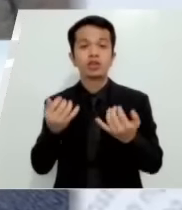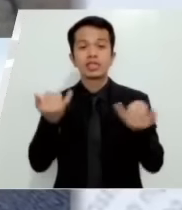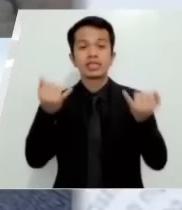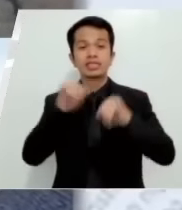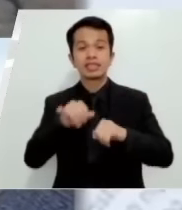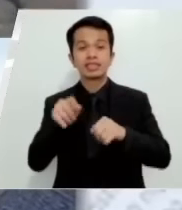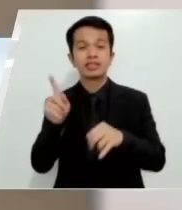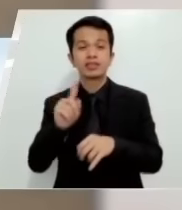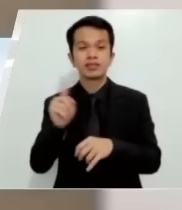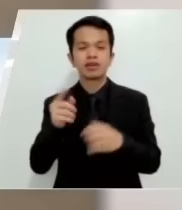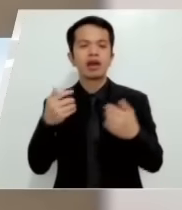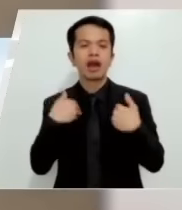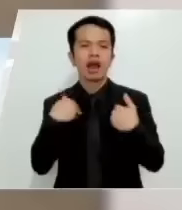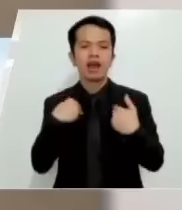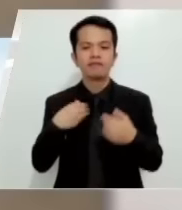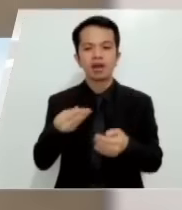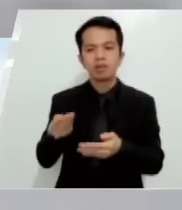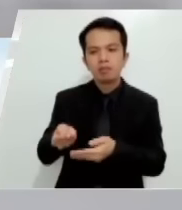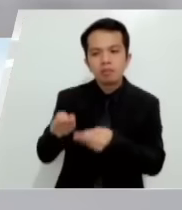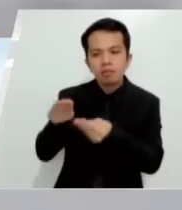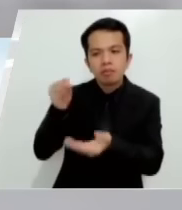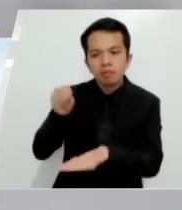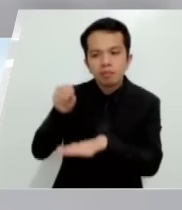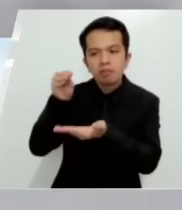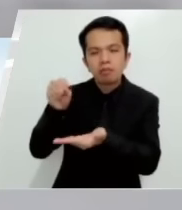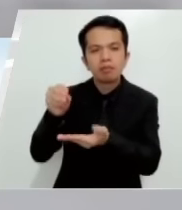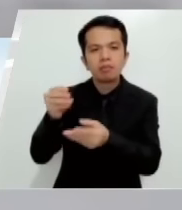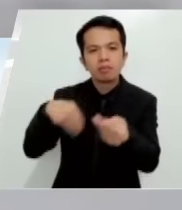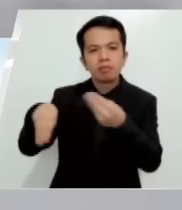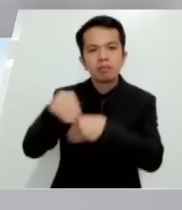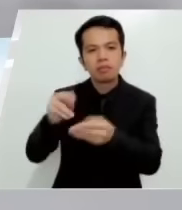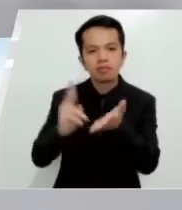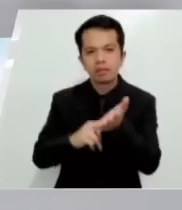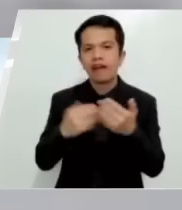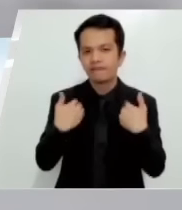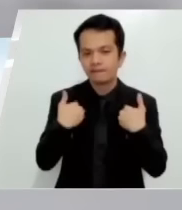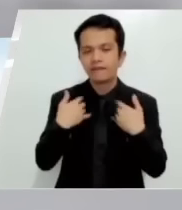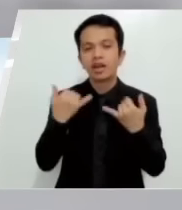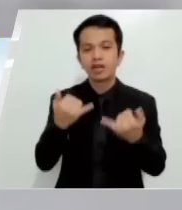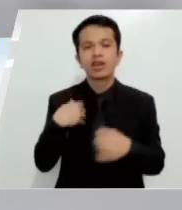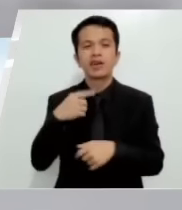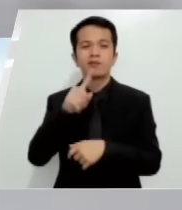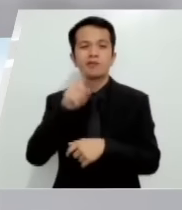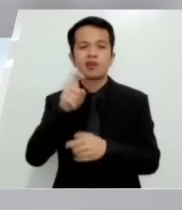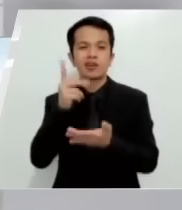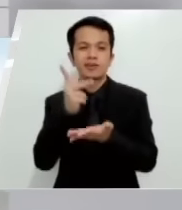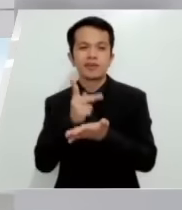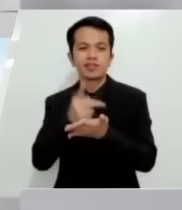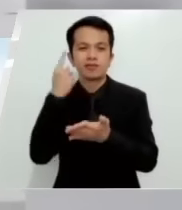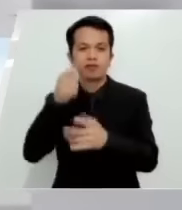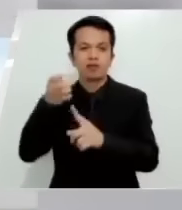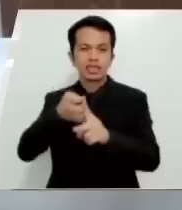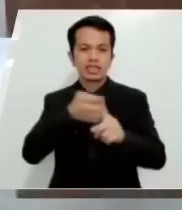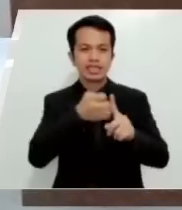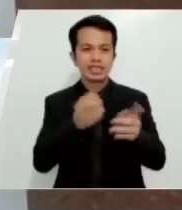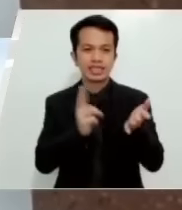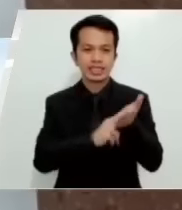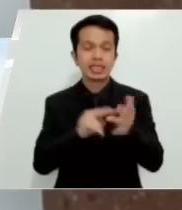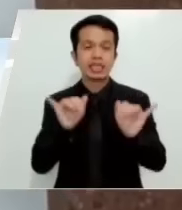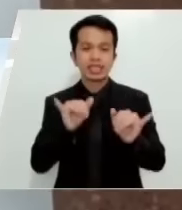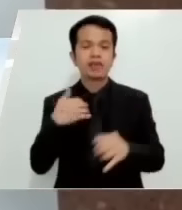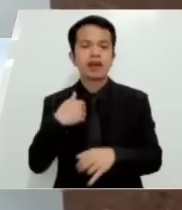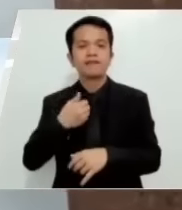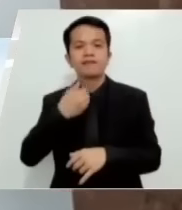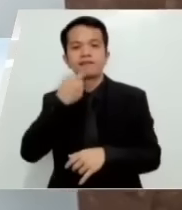na pera o ayuda kapalit ng pirma. May nagsabing 100 piso ang nakalaan sa kada pirma. Meron din nagsabi, gaya ng Senadora